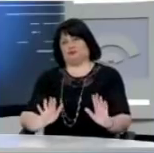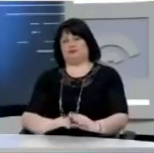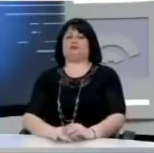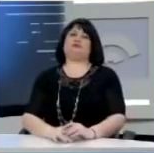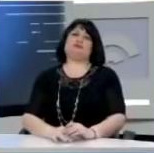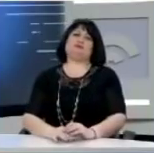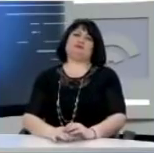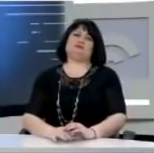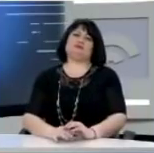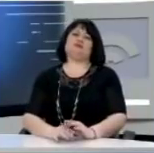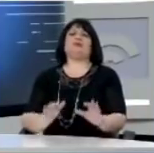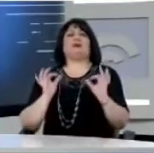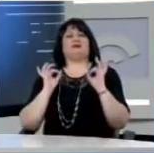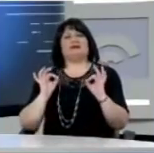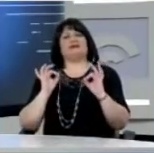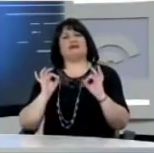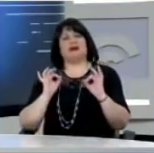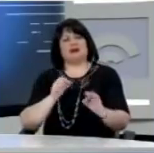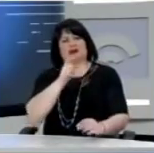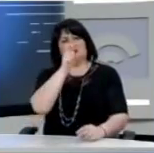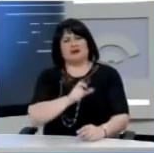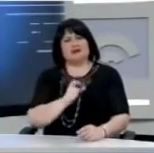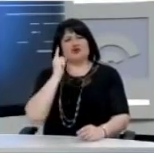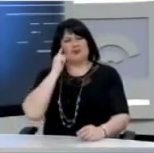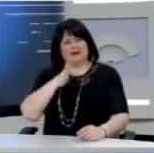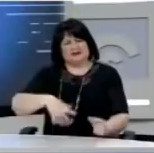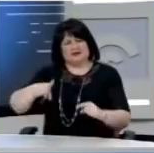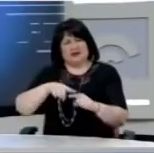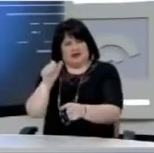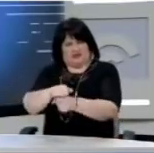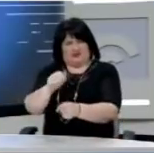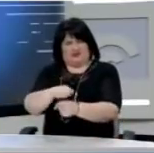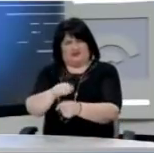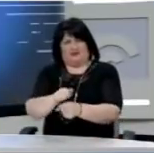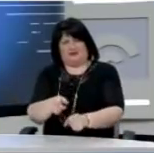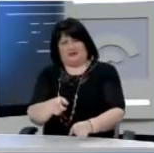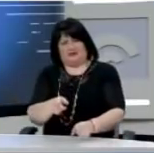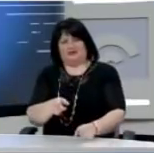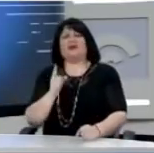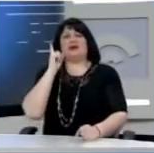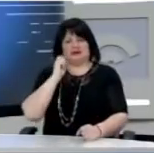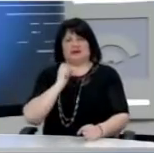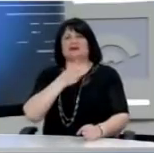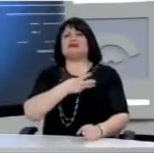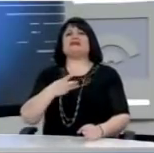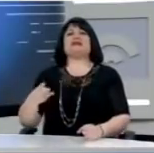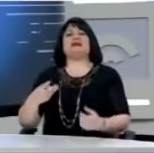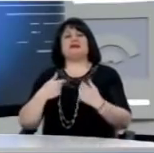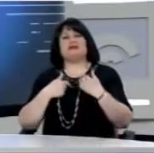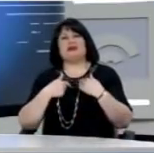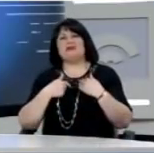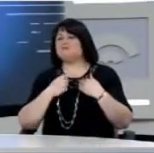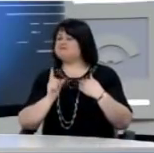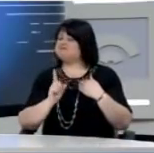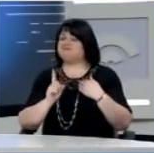Και βεβαίως υποτιμάτε την νοημοσύνη του ελληνικού λαού. Ξέρετε, ο ΣΥΡΙΖΑ δεν